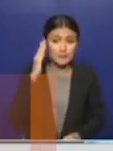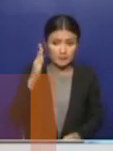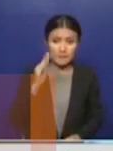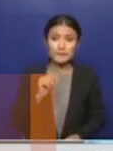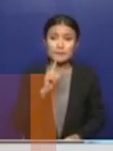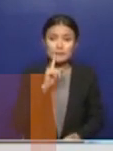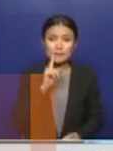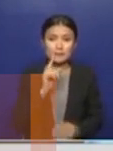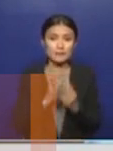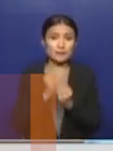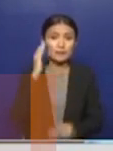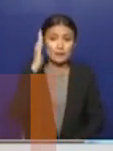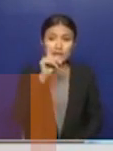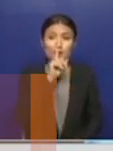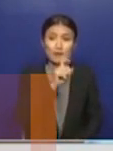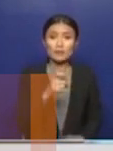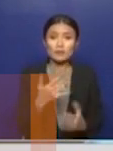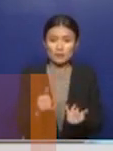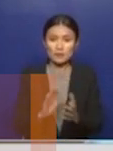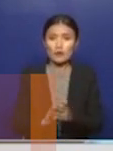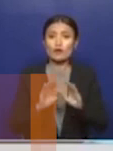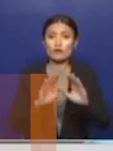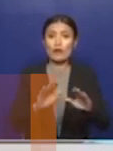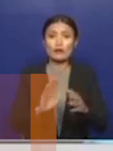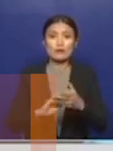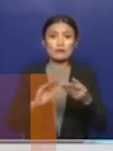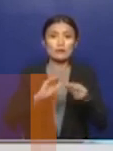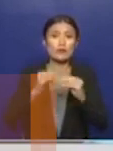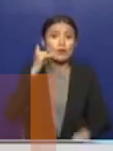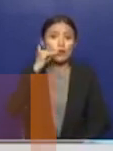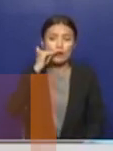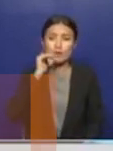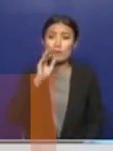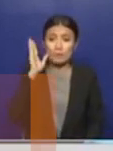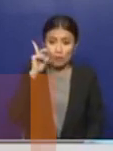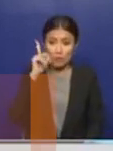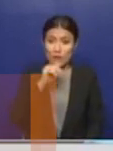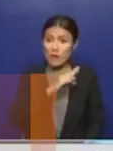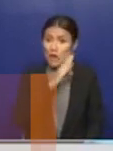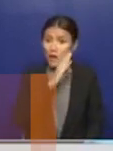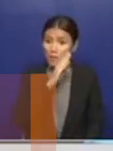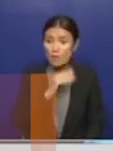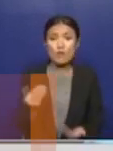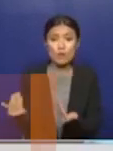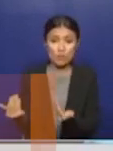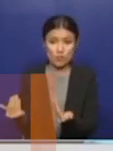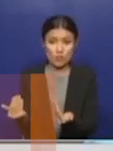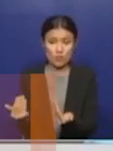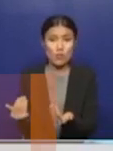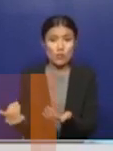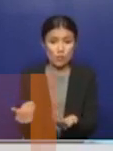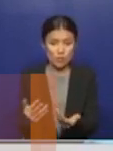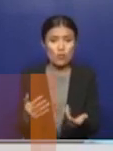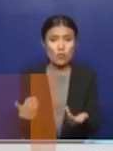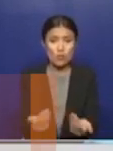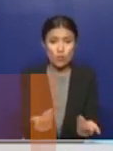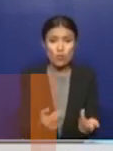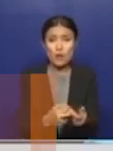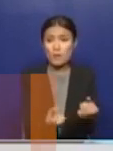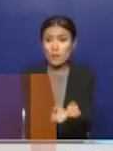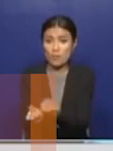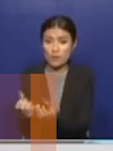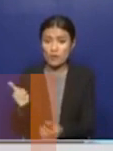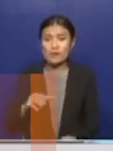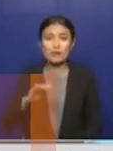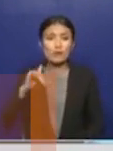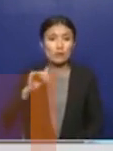ากเบอร์โทรศัพท์ให้กับคุณพ่อคุณแม่ที่กรณีที่ลูกหลานถูกคุกคามเนี่ยนะครับจะโทรโทรศัพท์ไปที่ไหนบ้างนะครับซึ่งเป็นหน่วยง